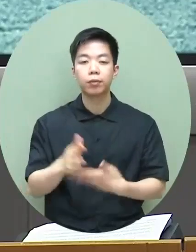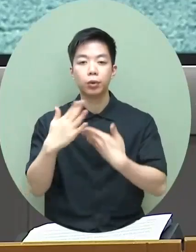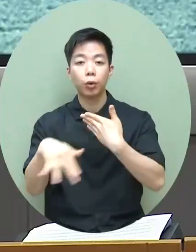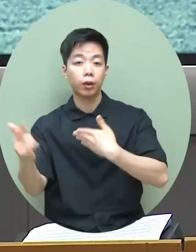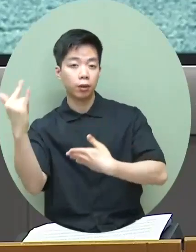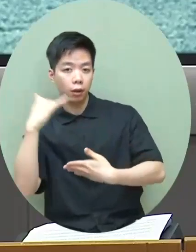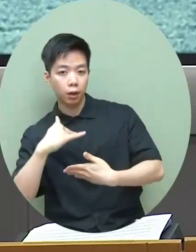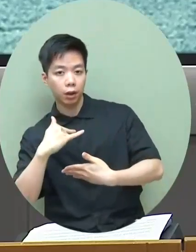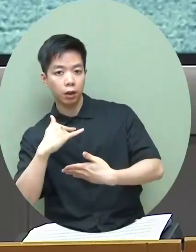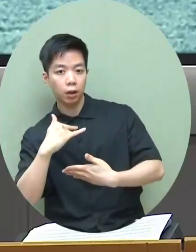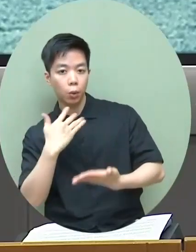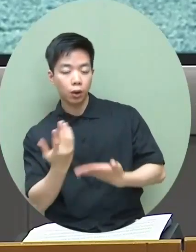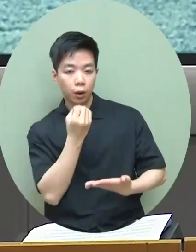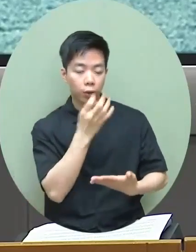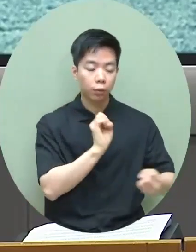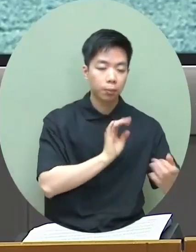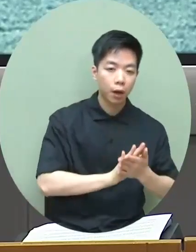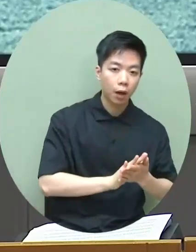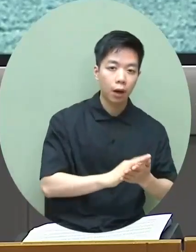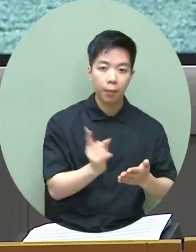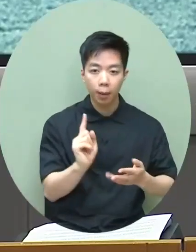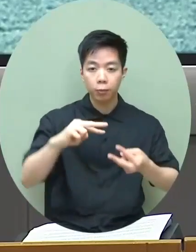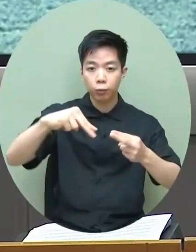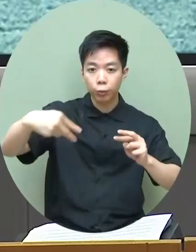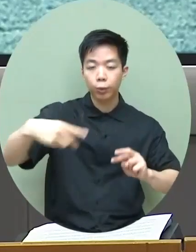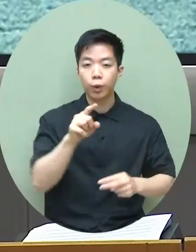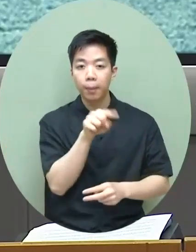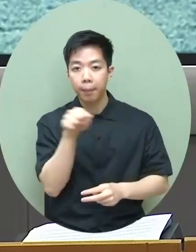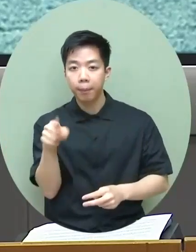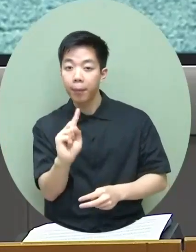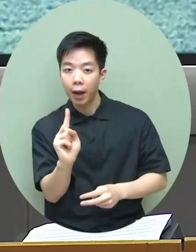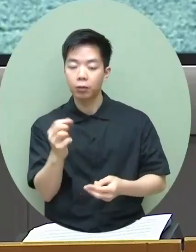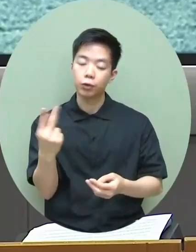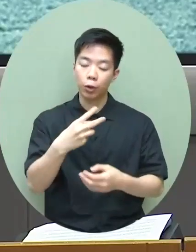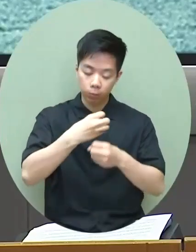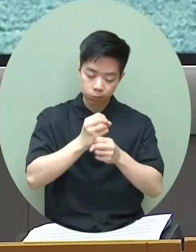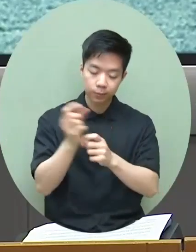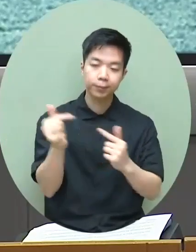流行性嗰、那個病毒有關啦？佢係4月12日到港嘅，